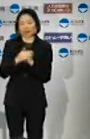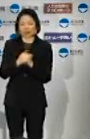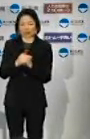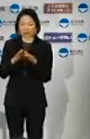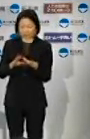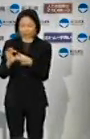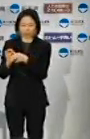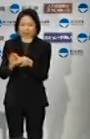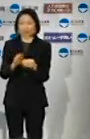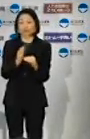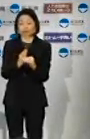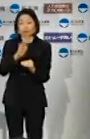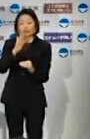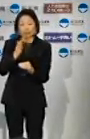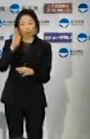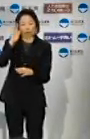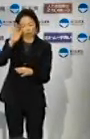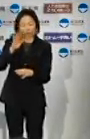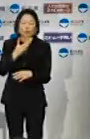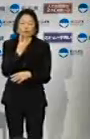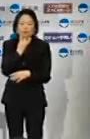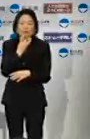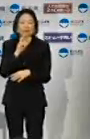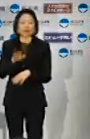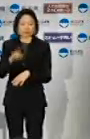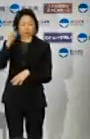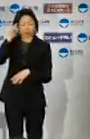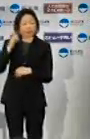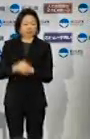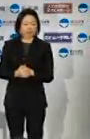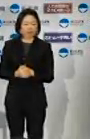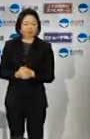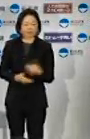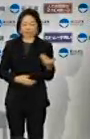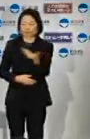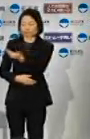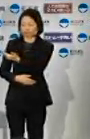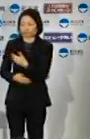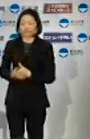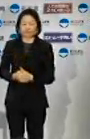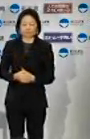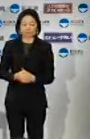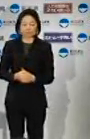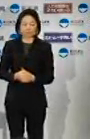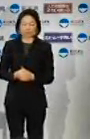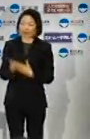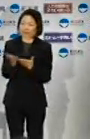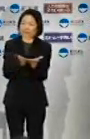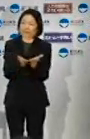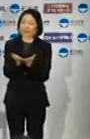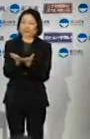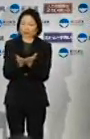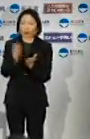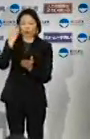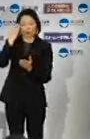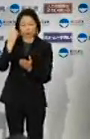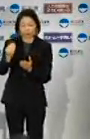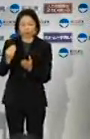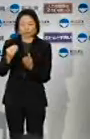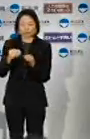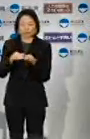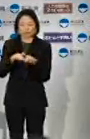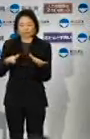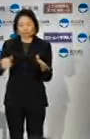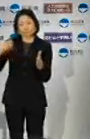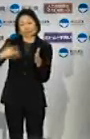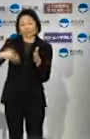まだ続いてますので、ありそうだなというふうに思っています。 まだまだあまりその新潟の魅力知られてないかも